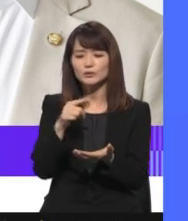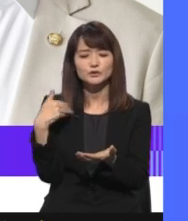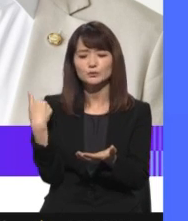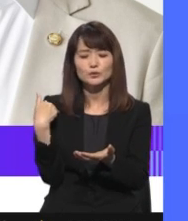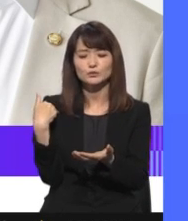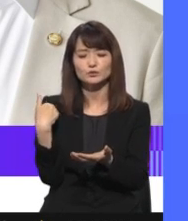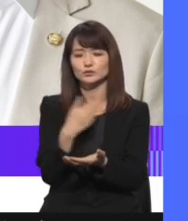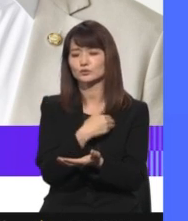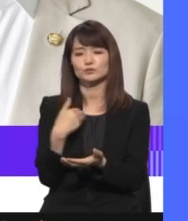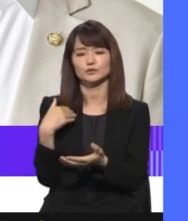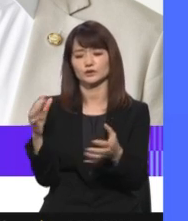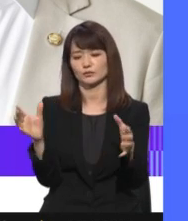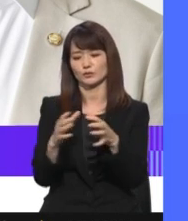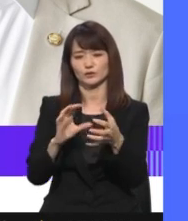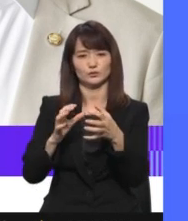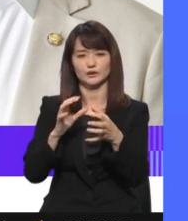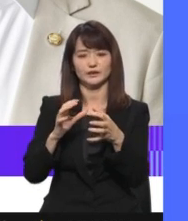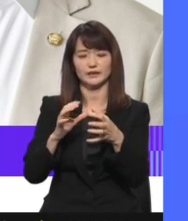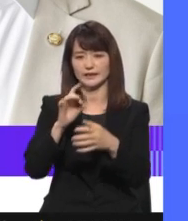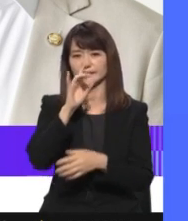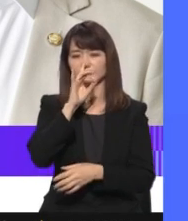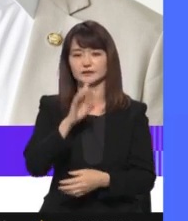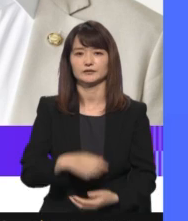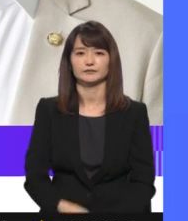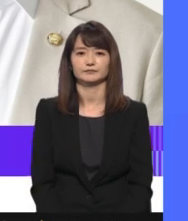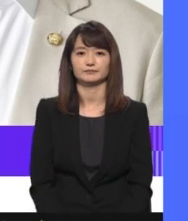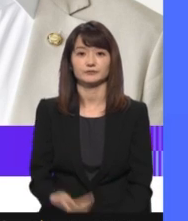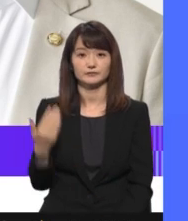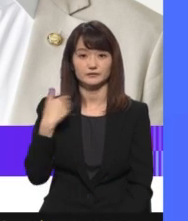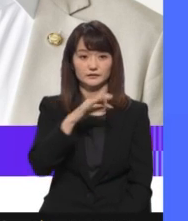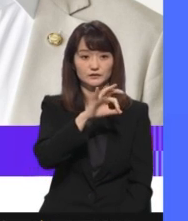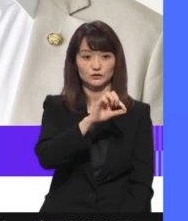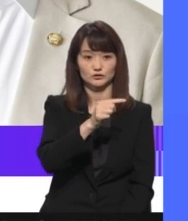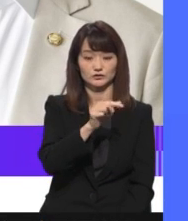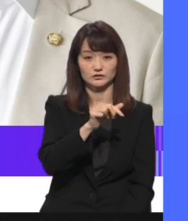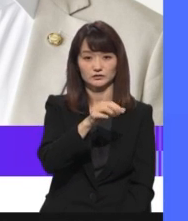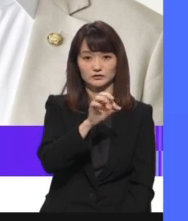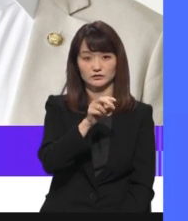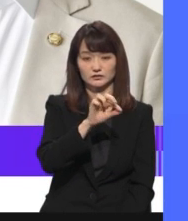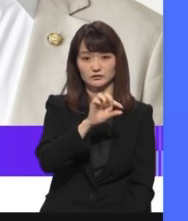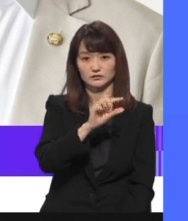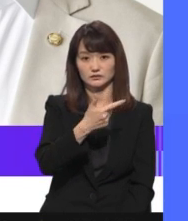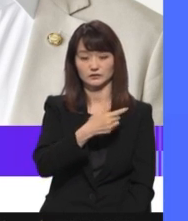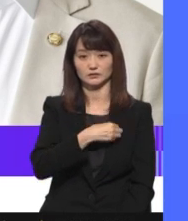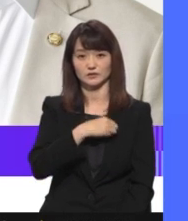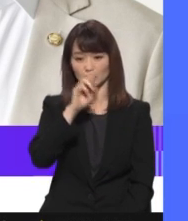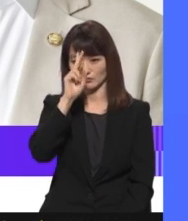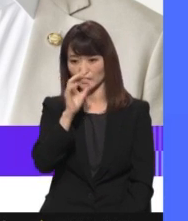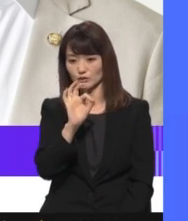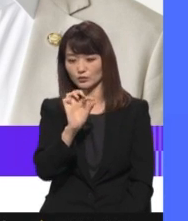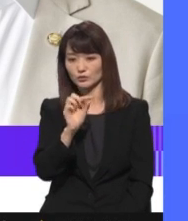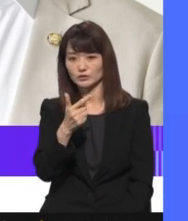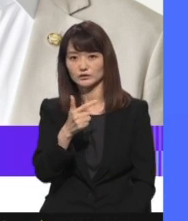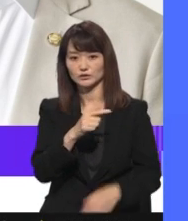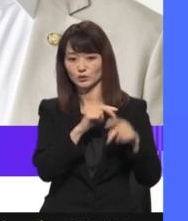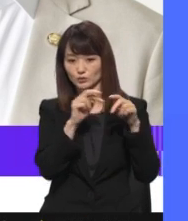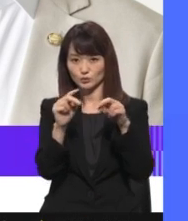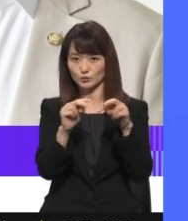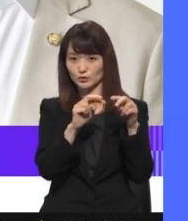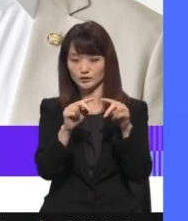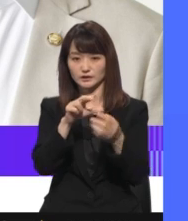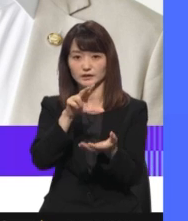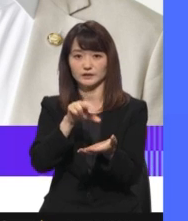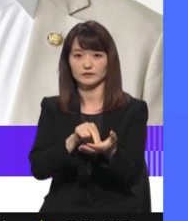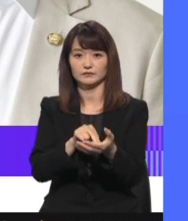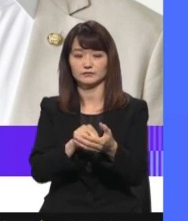그전에 그러면 윤영 찬 의원과 박용진 원이 주도해서 만든 토론회가 열려 썼죠 제목은